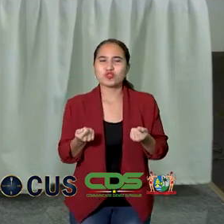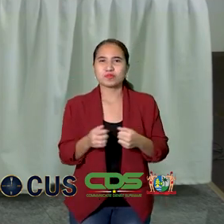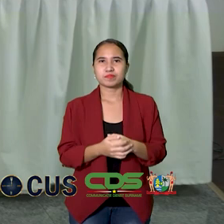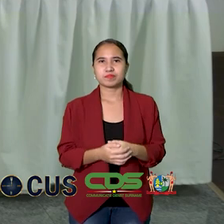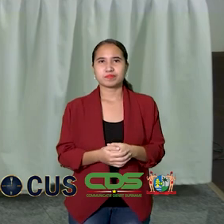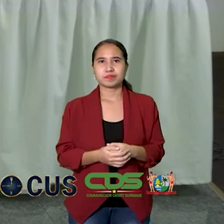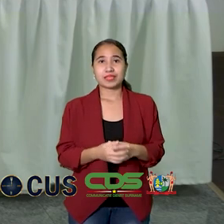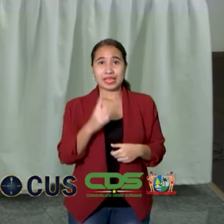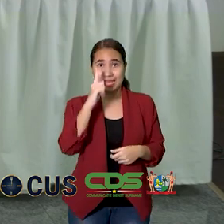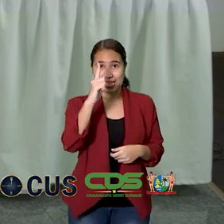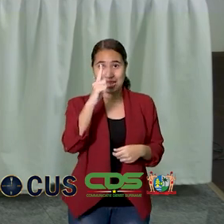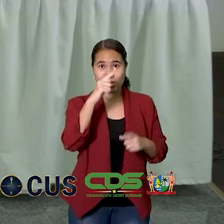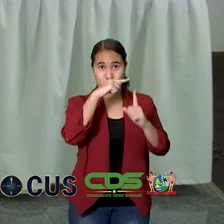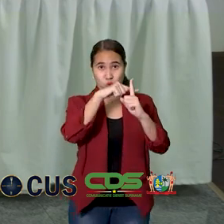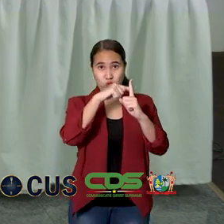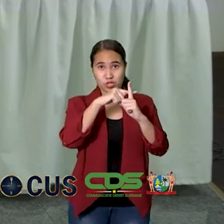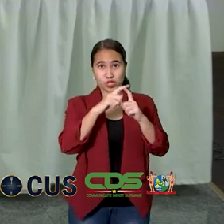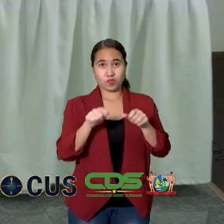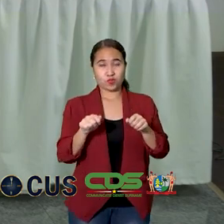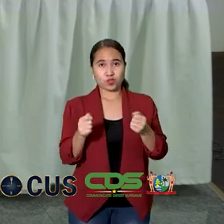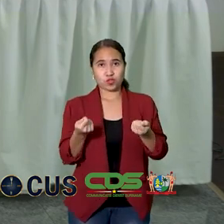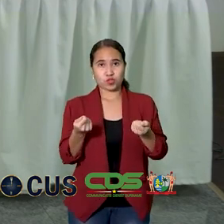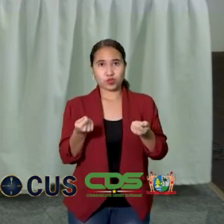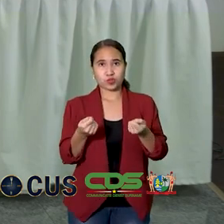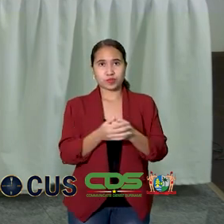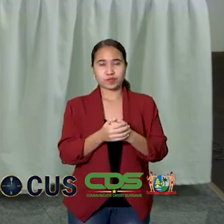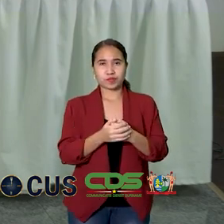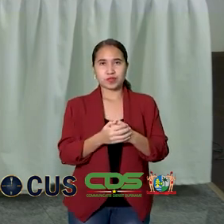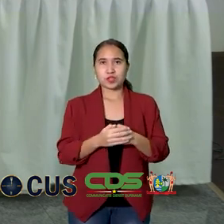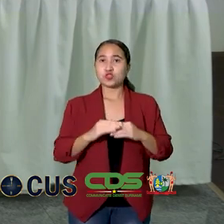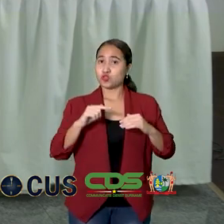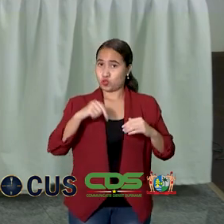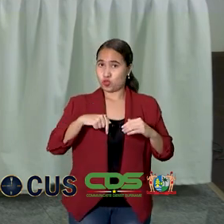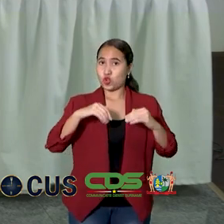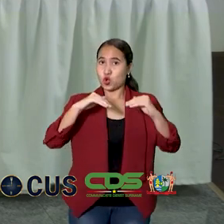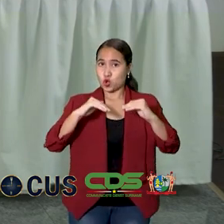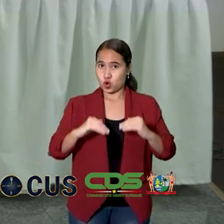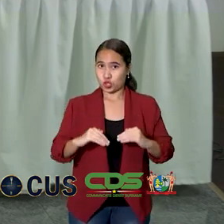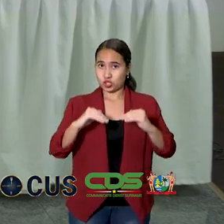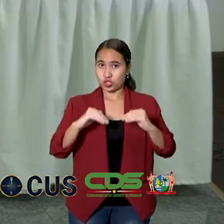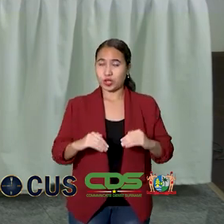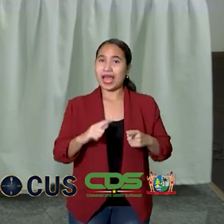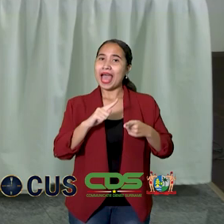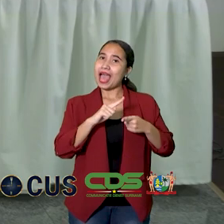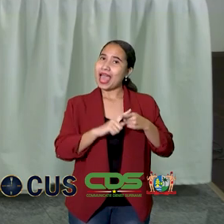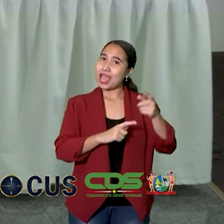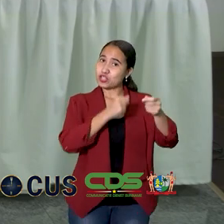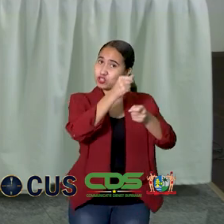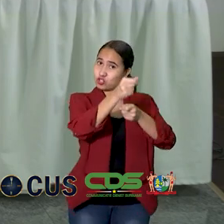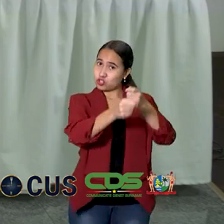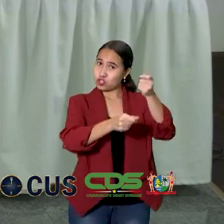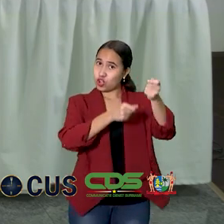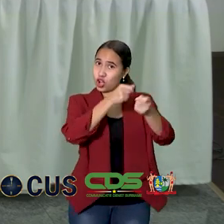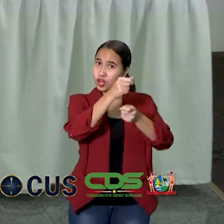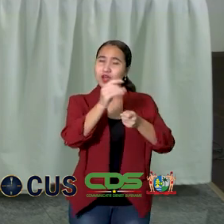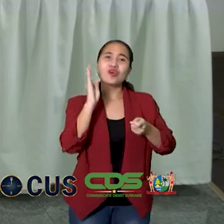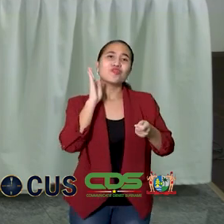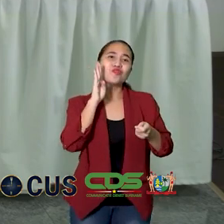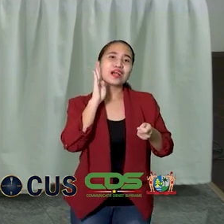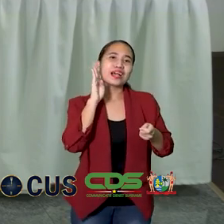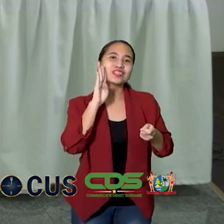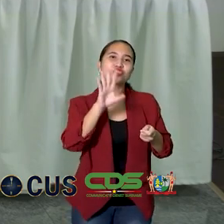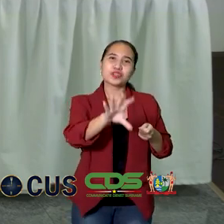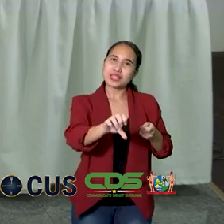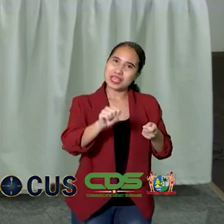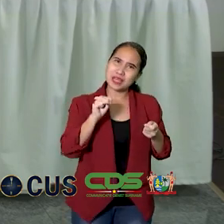was zo net op de slide te zien, is dat het weer rustig is geworden. Dat de zorg ook wat rust heeft kunnen pakken, wat vakantie heeft kunnen nemen. Dat was heel erg